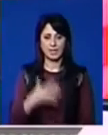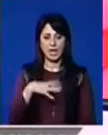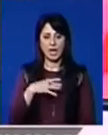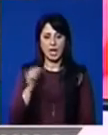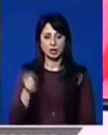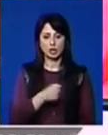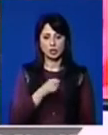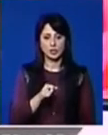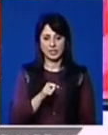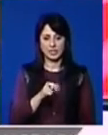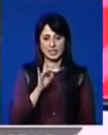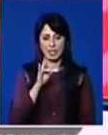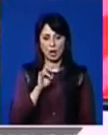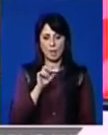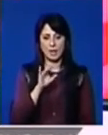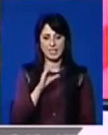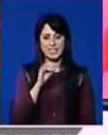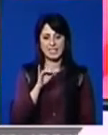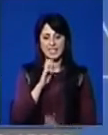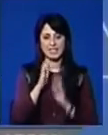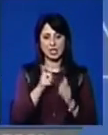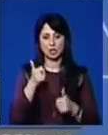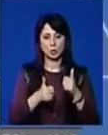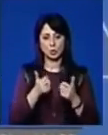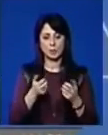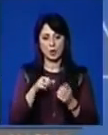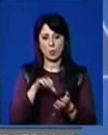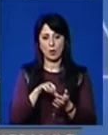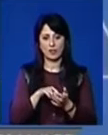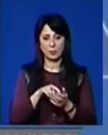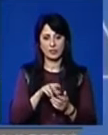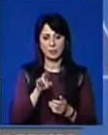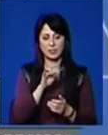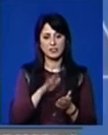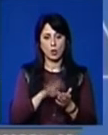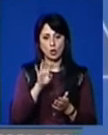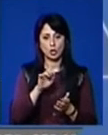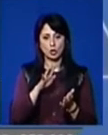ქართველმა ჩოგბურთელმა ნიკოლოზ ბასილაშვილმა სიდნეის საერთაშორისო ტურნირზე მიიღო მონაწილეობა, რომლის საპრიზო ფონდი